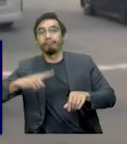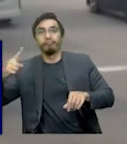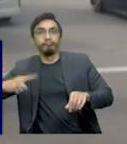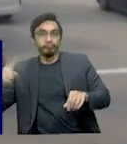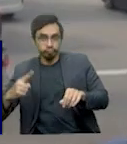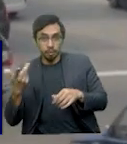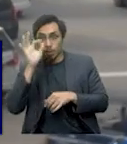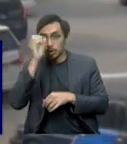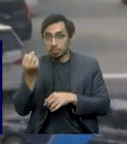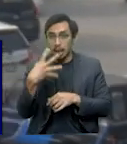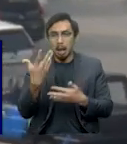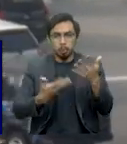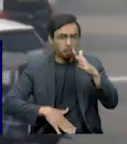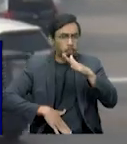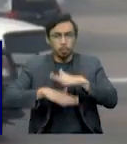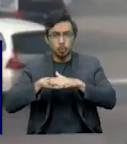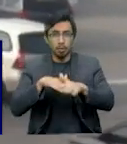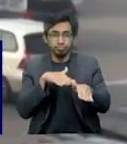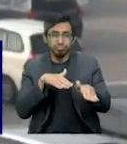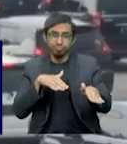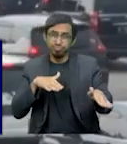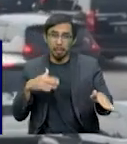kepolisian, puncak kepadatan arus kendaraan terjadi pagi ini